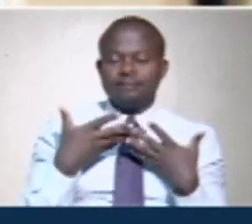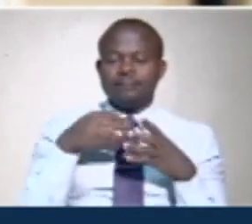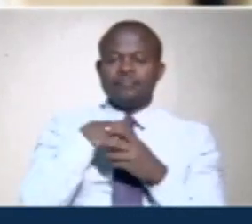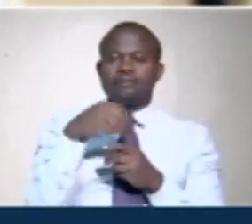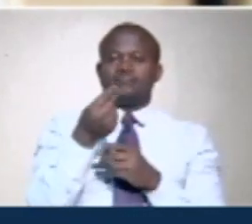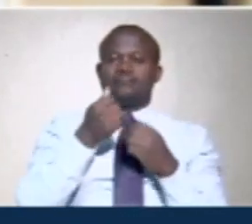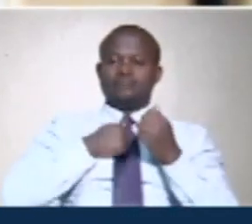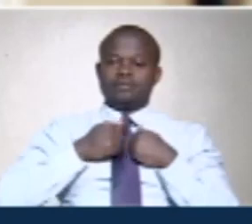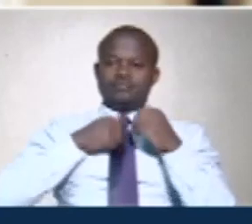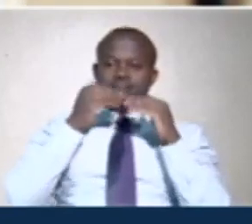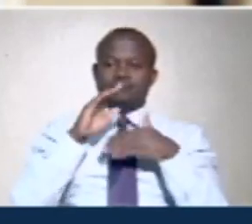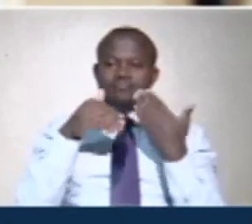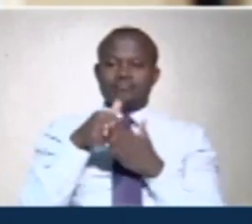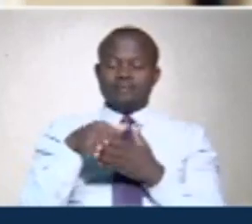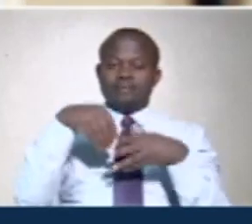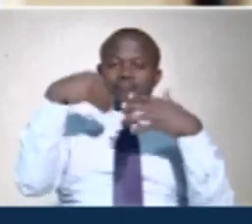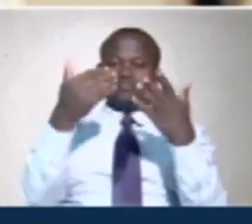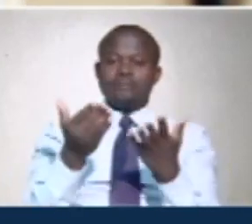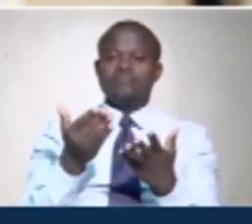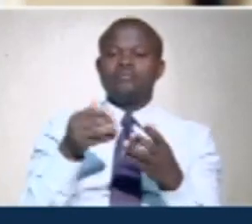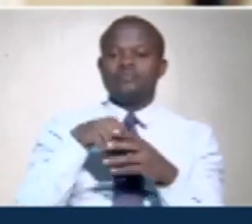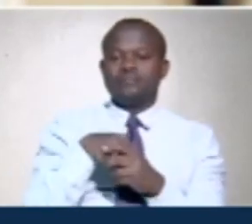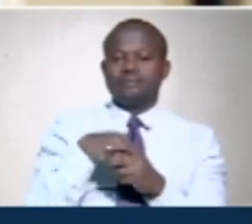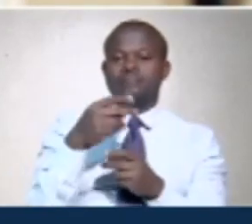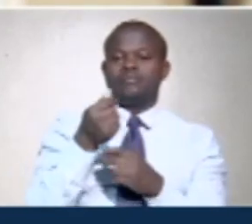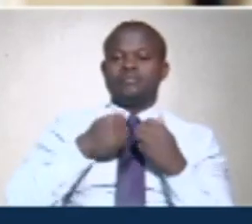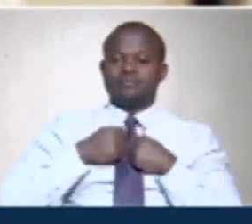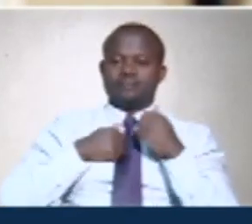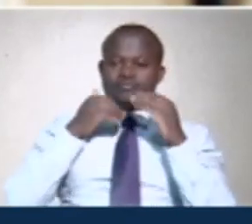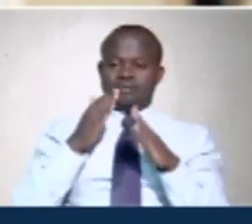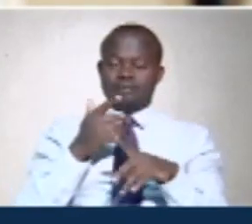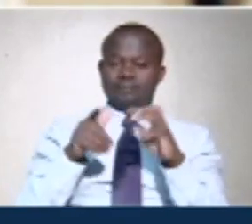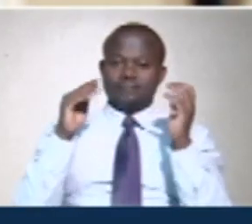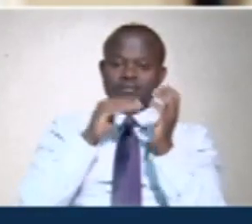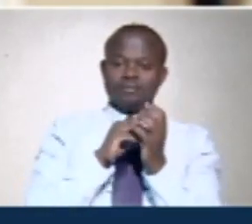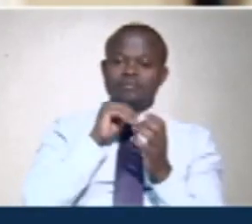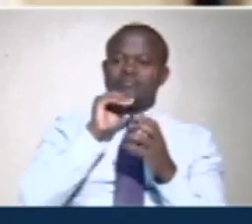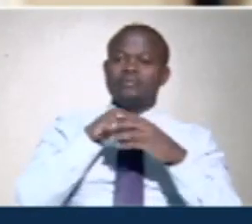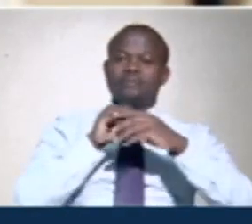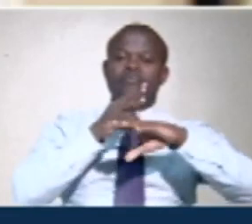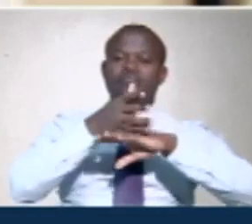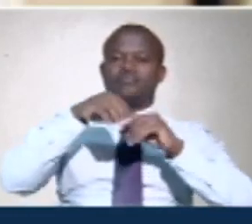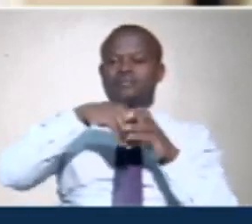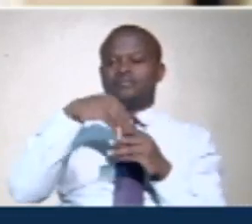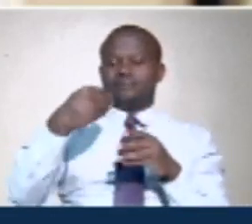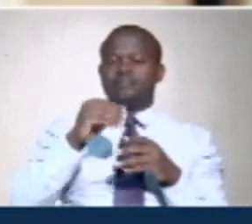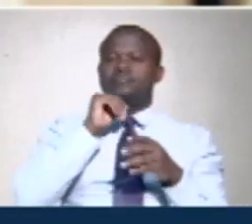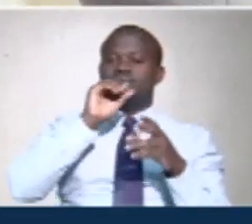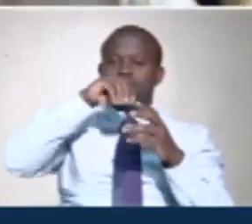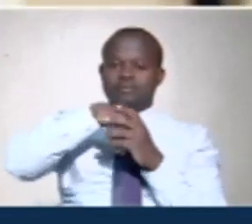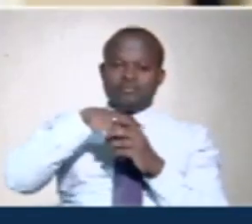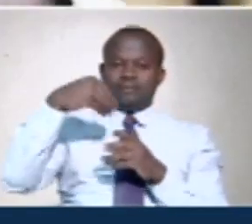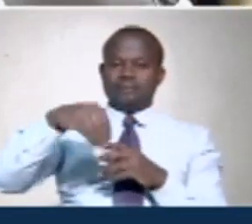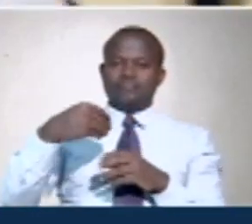mu manyarwanda twajya dutanga akababi muri ya manyarwanda ariko atarenga mu madolari atajya mu madolari. Idolari